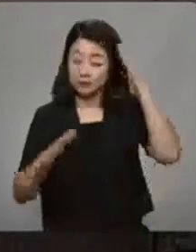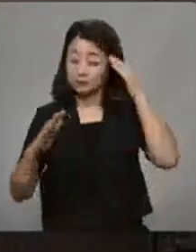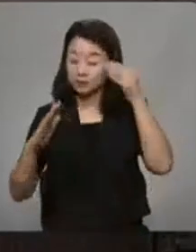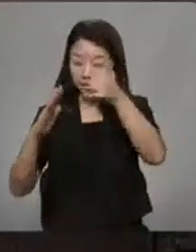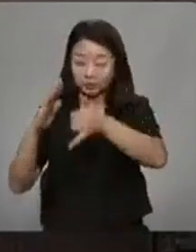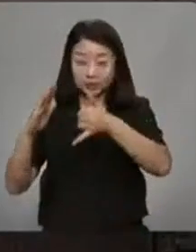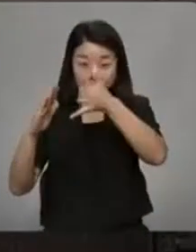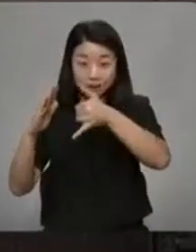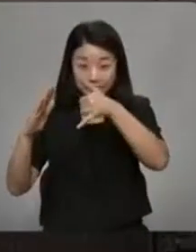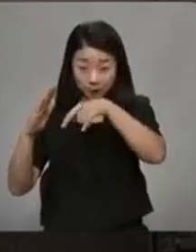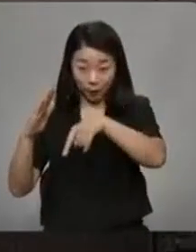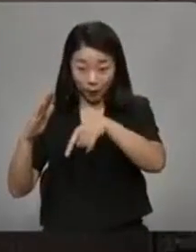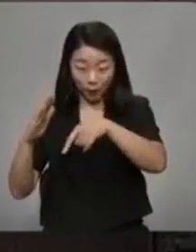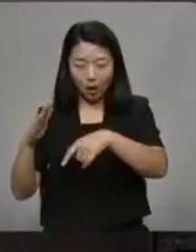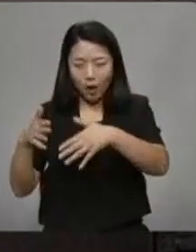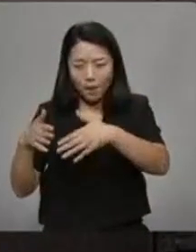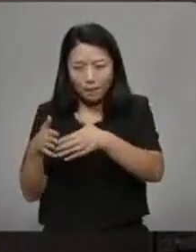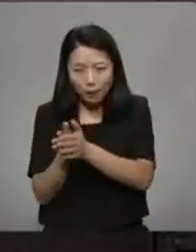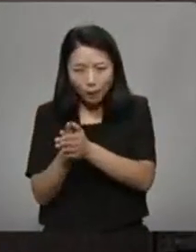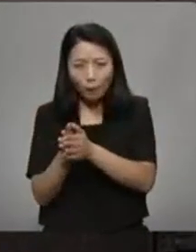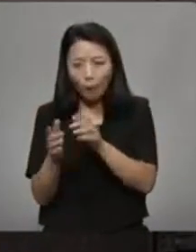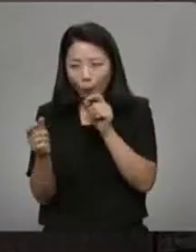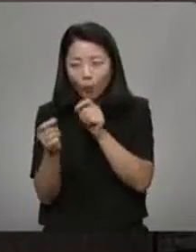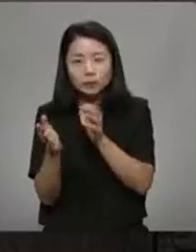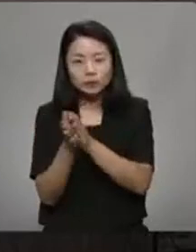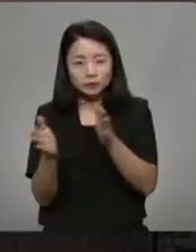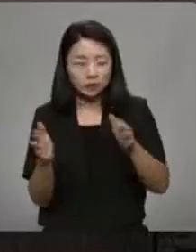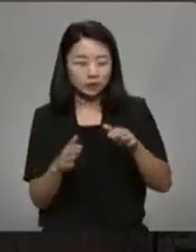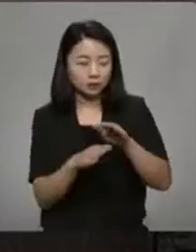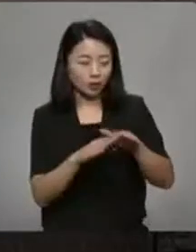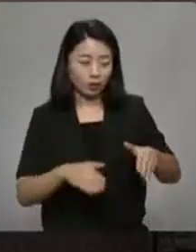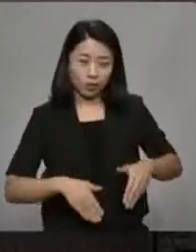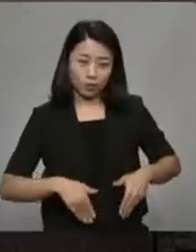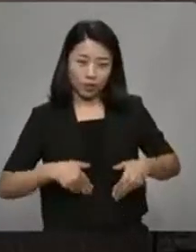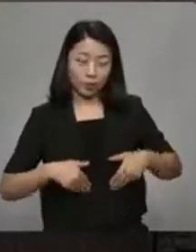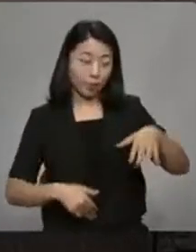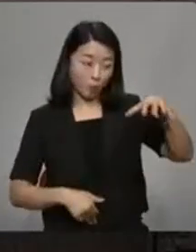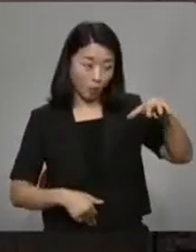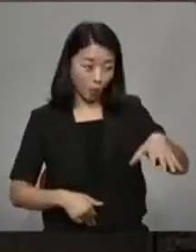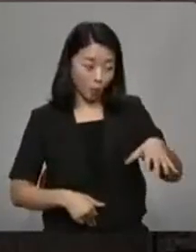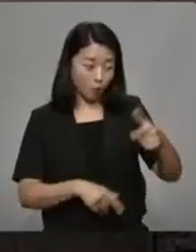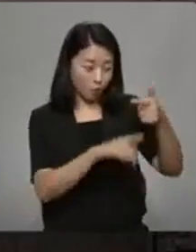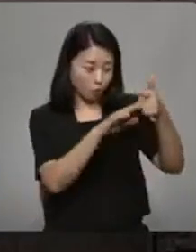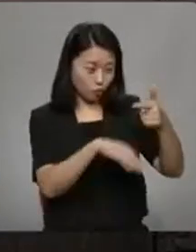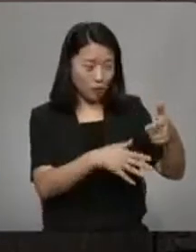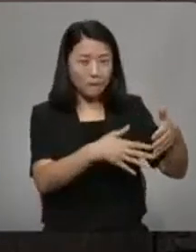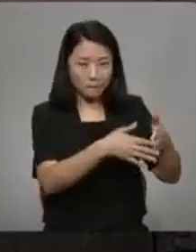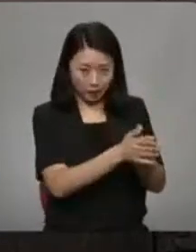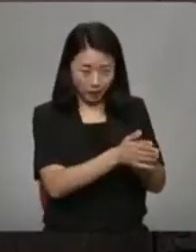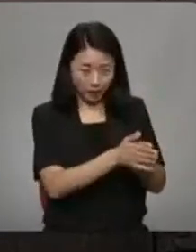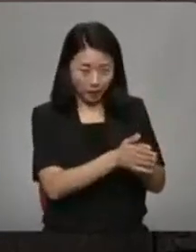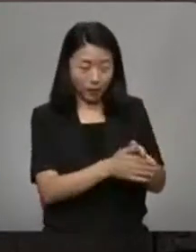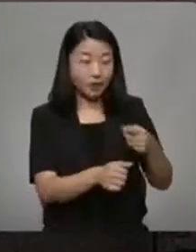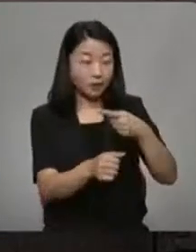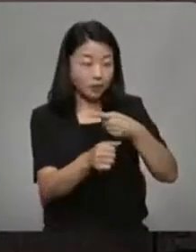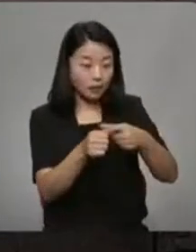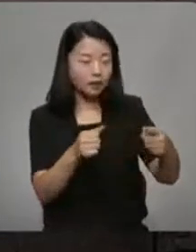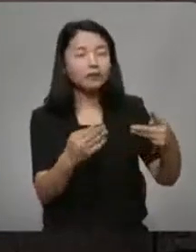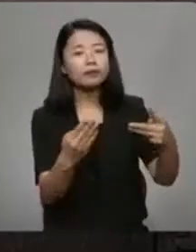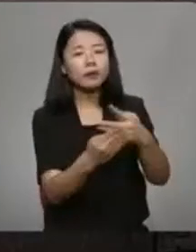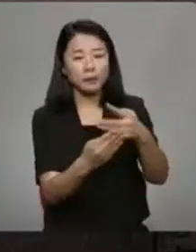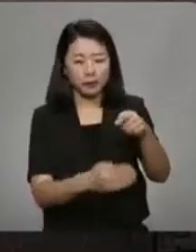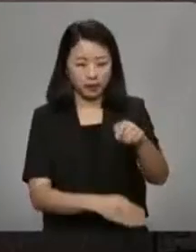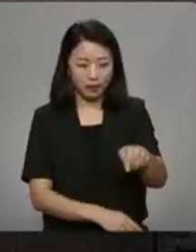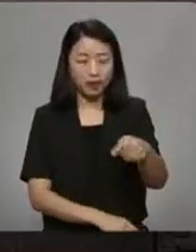대한석탄공사의 국내 광업소 폐광이 현실화됐습니다. 전라남도 화순광업소가 이달 말에 문을 닫는데요. 내년에는